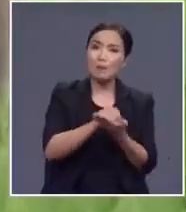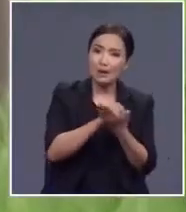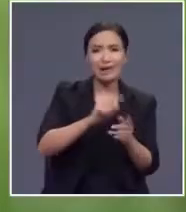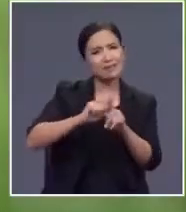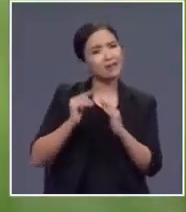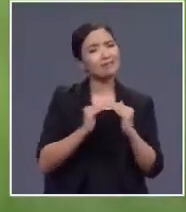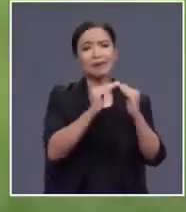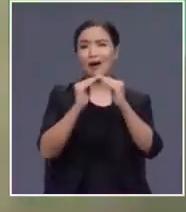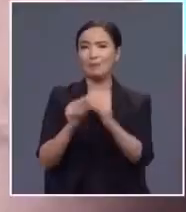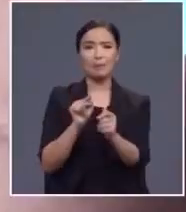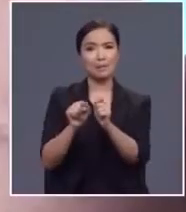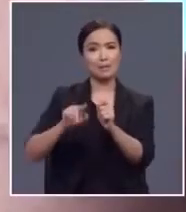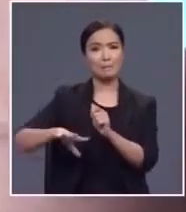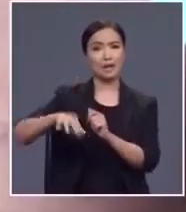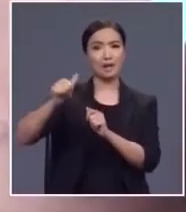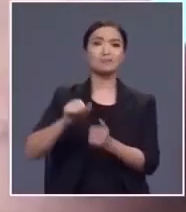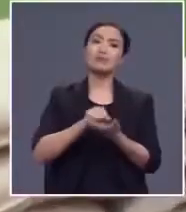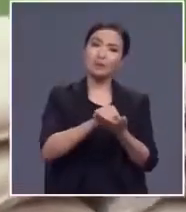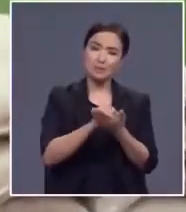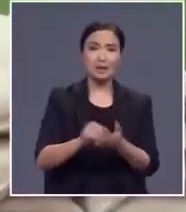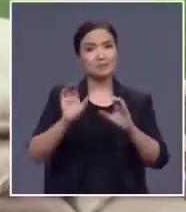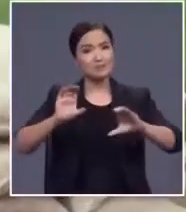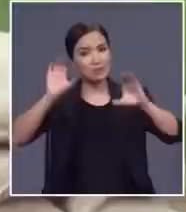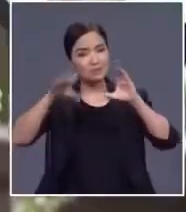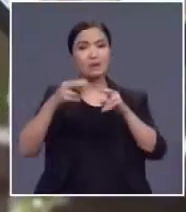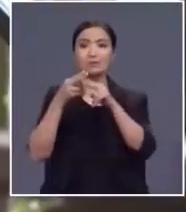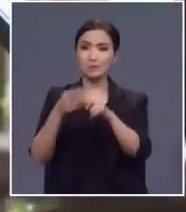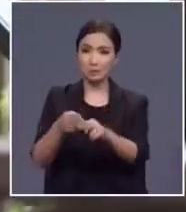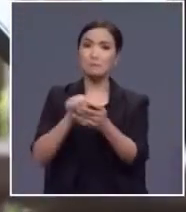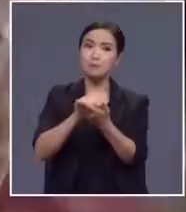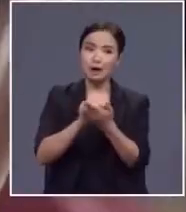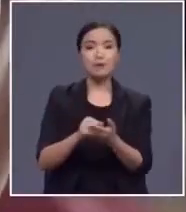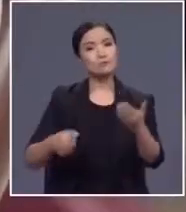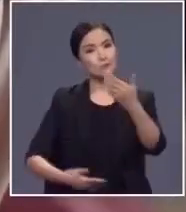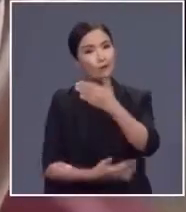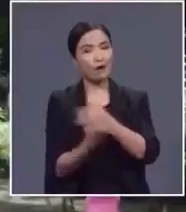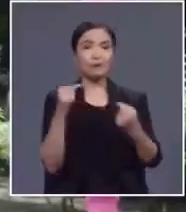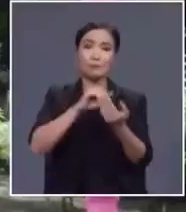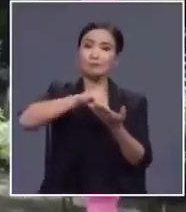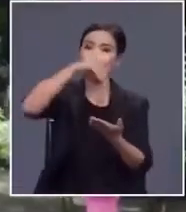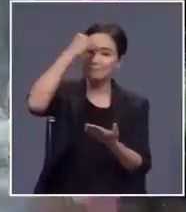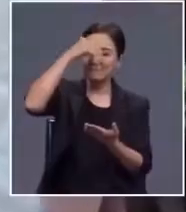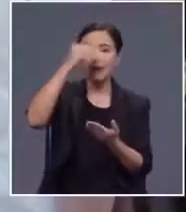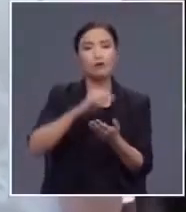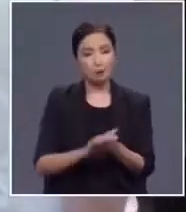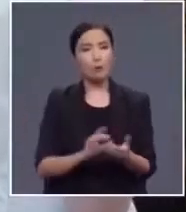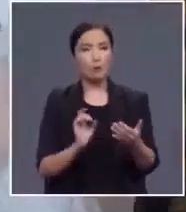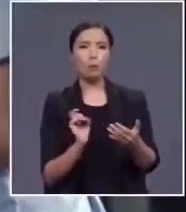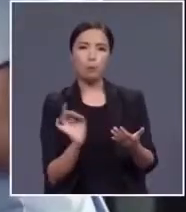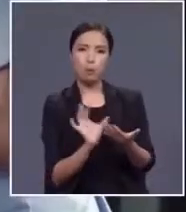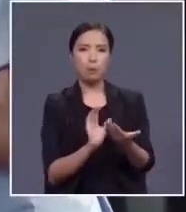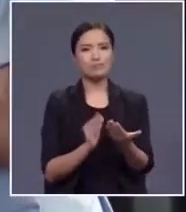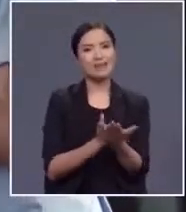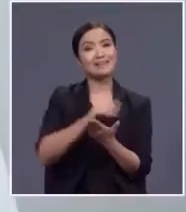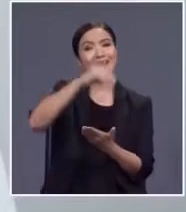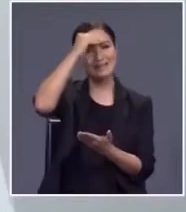ตเมืองทั้งการบริการของภาครัฐและเอกชนพัฒนาโอกาสในการเรียนรู้เพื่อเพิ่มคุณภาพด้านการศึกษา